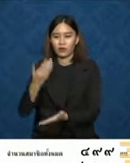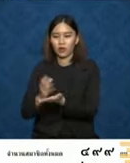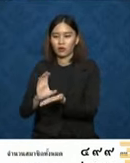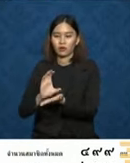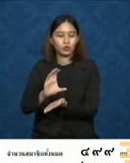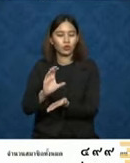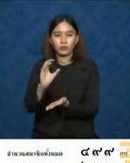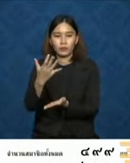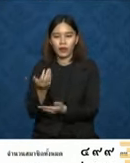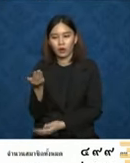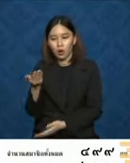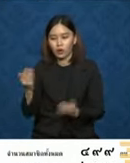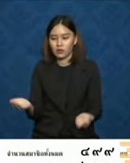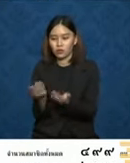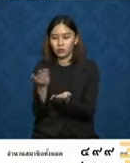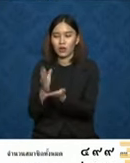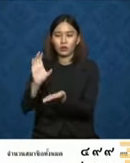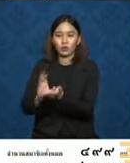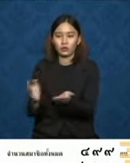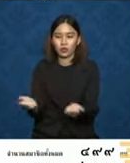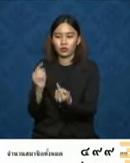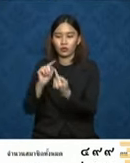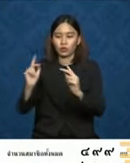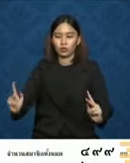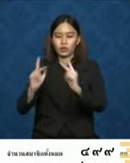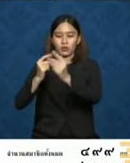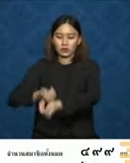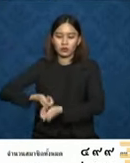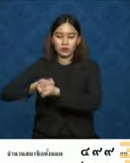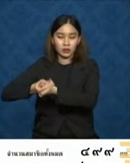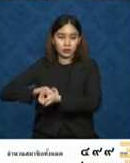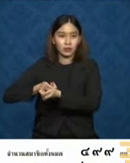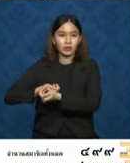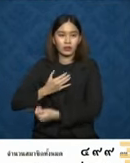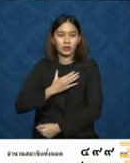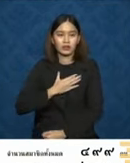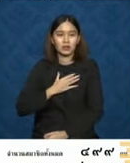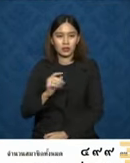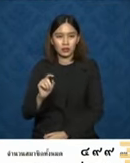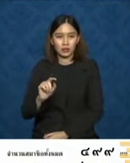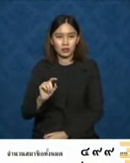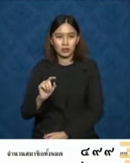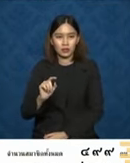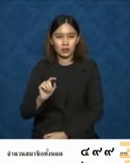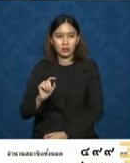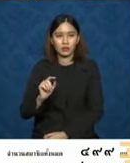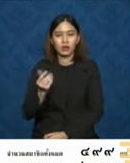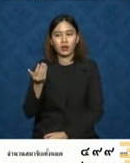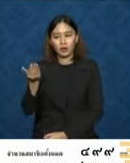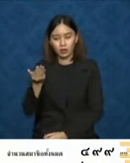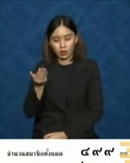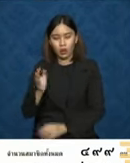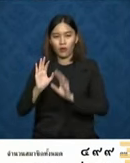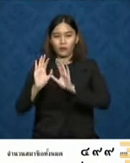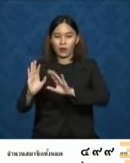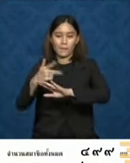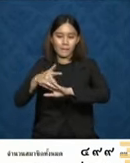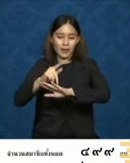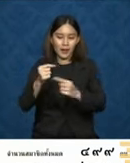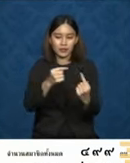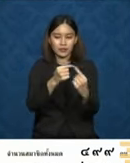เองต้องขอสนับสนุนงบจากกระทรวงเกษตรและสหกรณ์ดิฉันฉันจึงเ่อขอเรียนผ่านท่าน